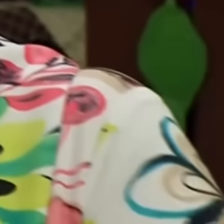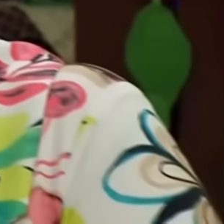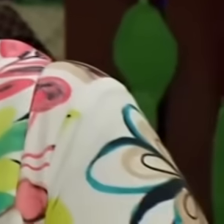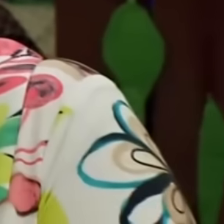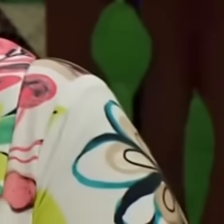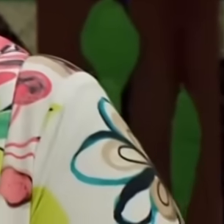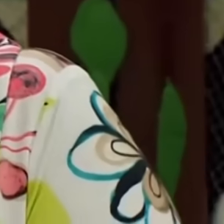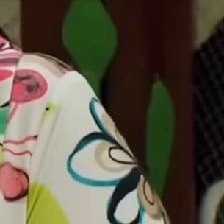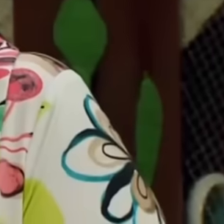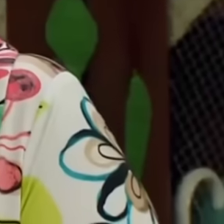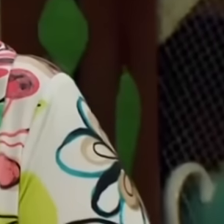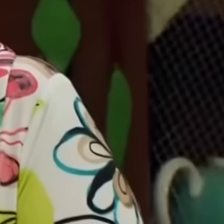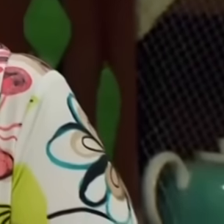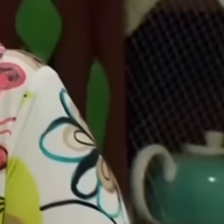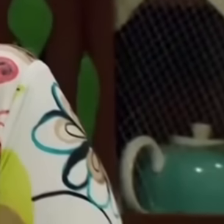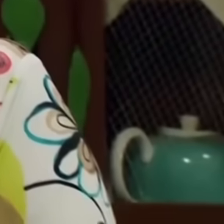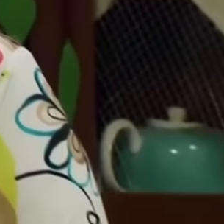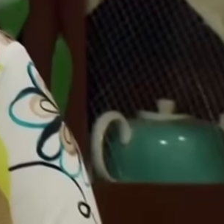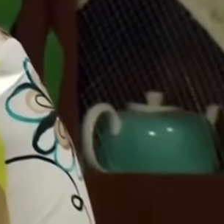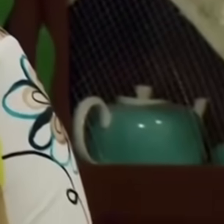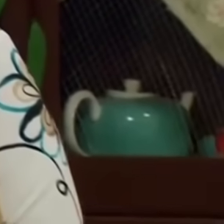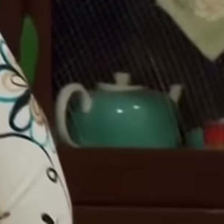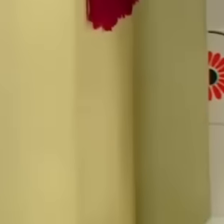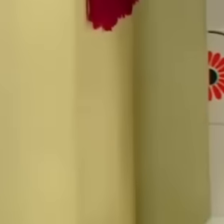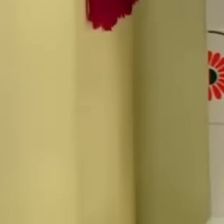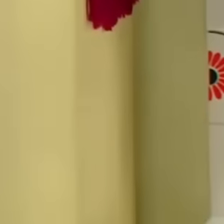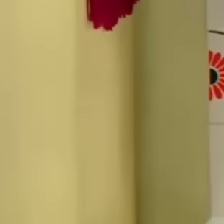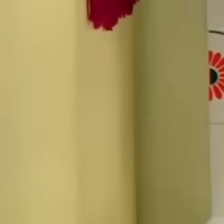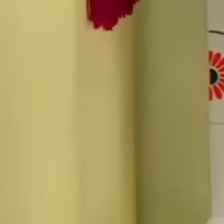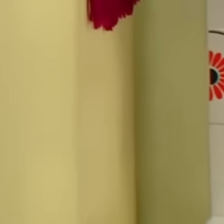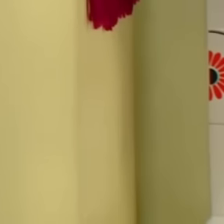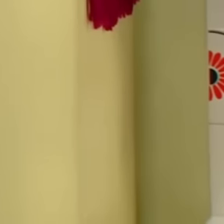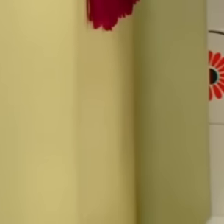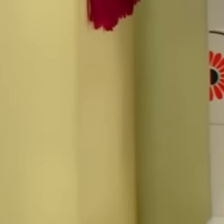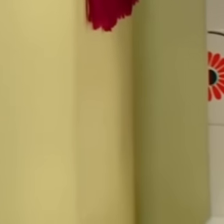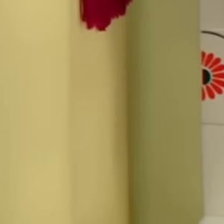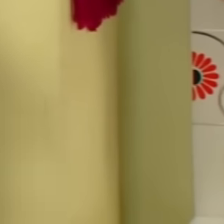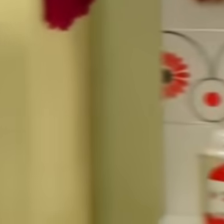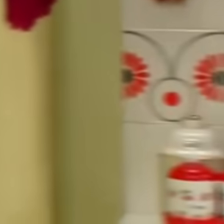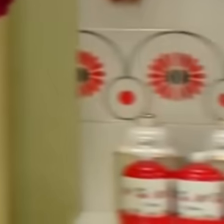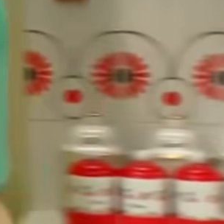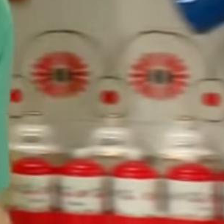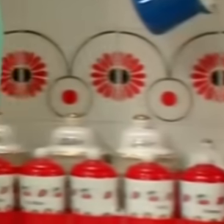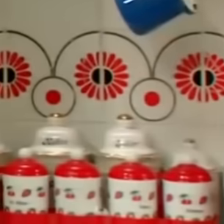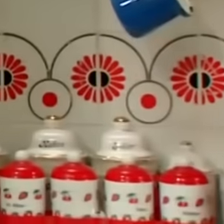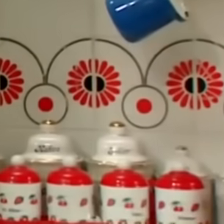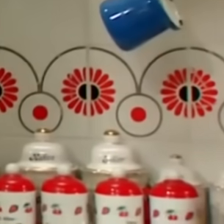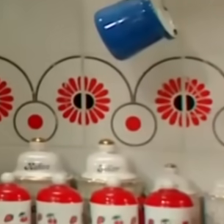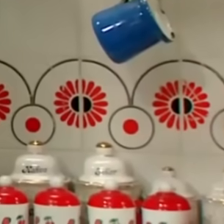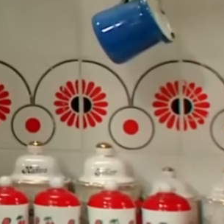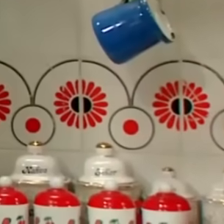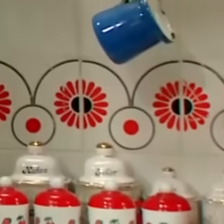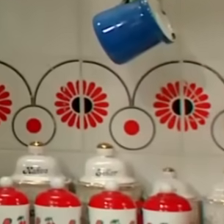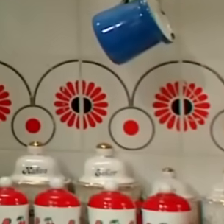Rukiye mutfak masasında ağlayarak soğan doğruyor ama gözyaşları soğandan değil, üzüntüden. Nazlı içeri girip Rukiye'nin